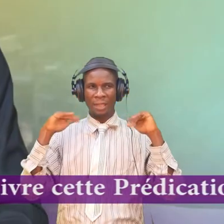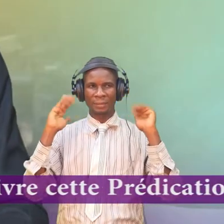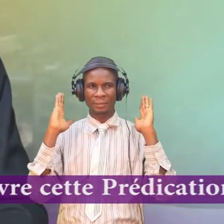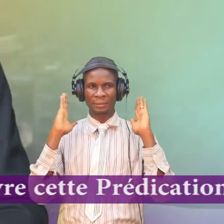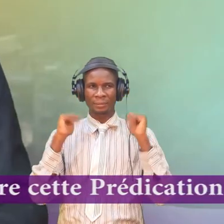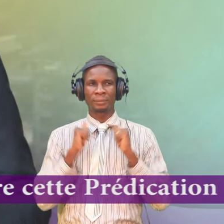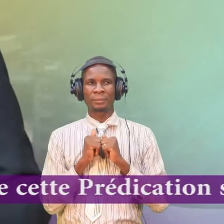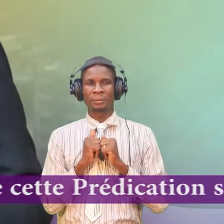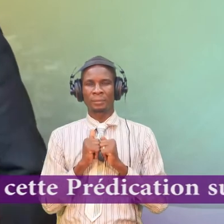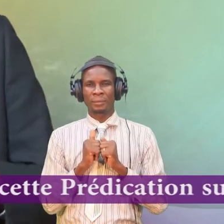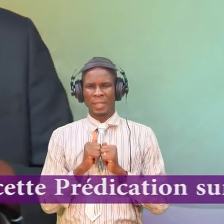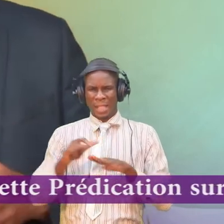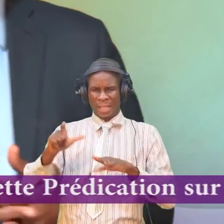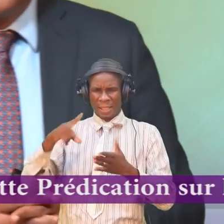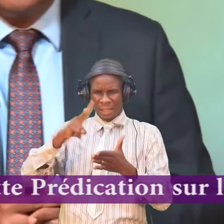kondoo.